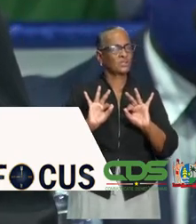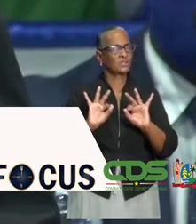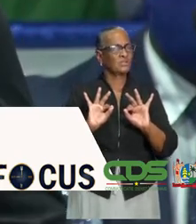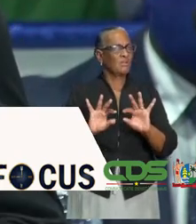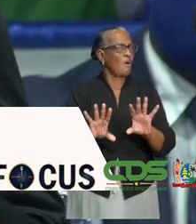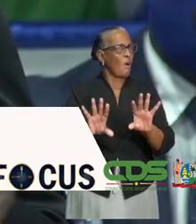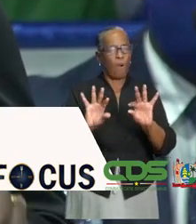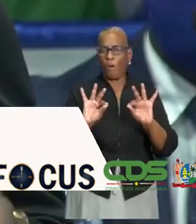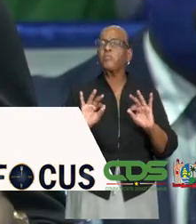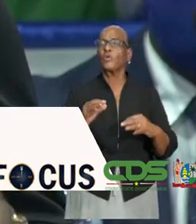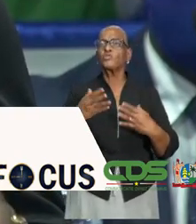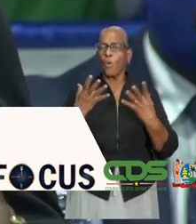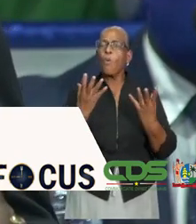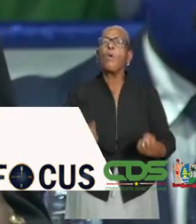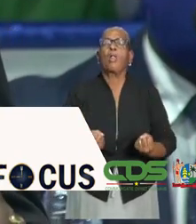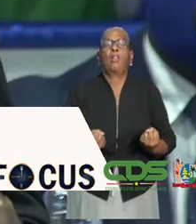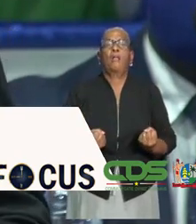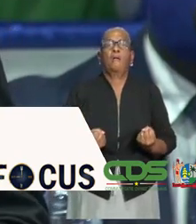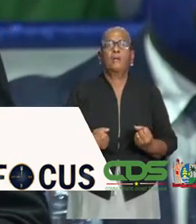oplossingen vragen.